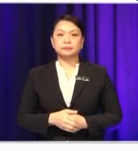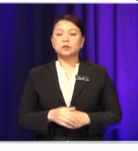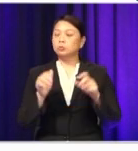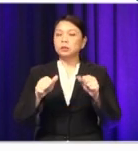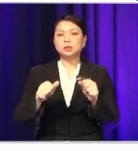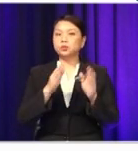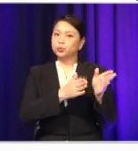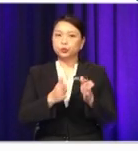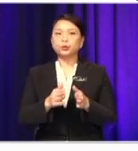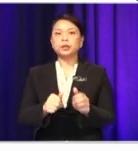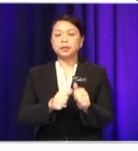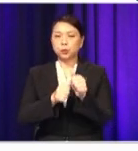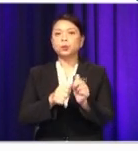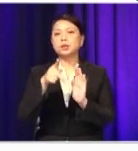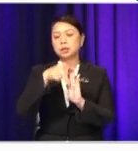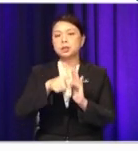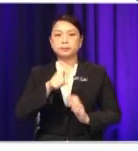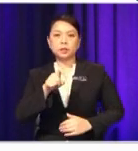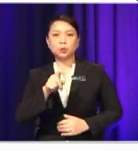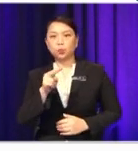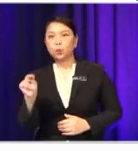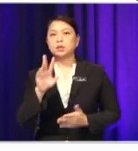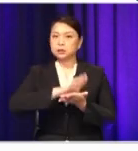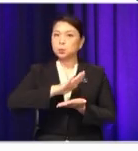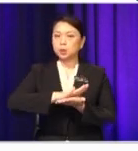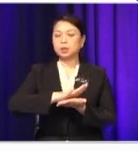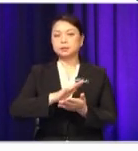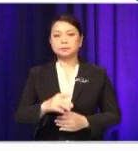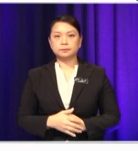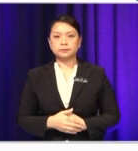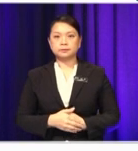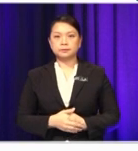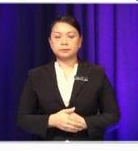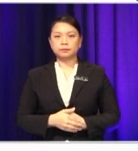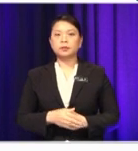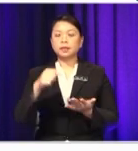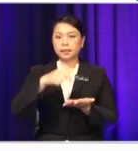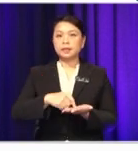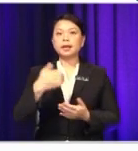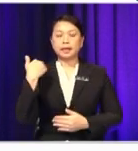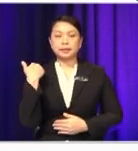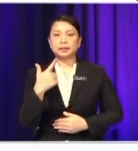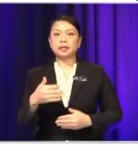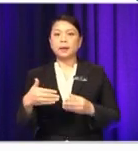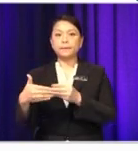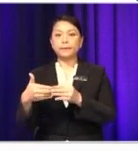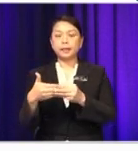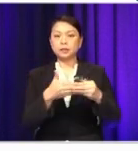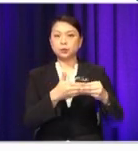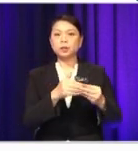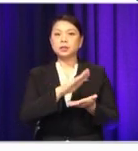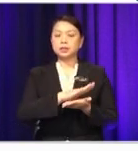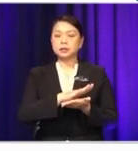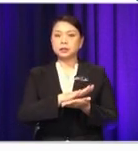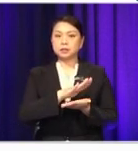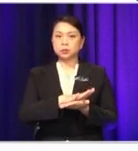juga kesesuaian masing-masing. Yang keempat, dasar juga ialah instrumen pentaksiran dan panduan penskoran